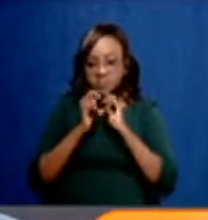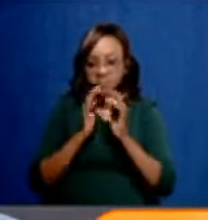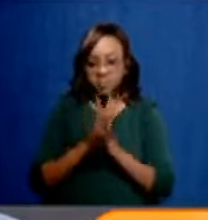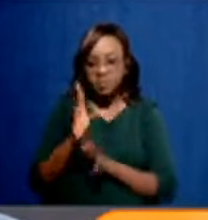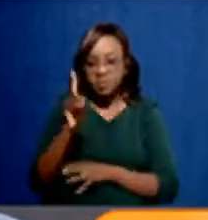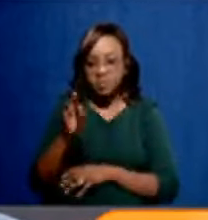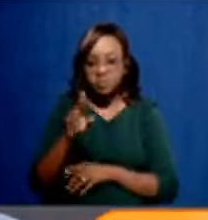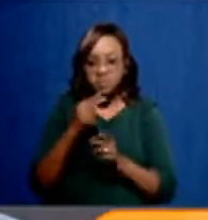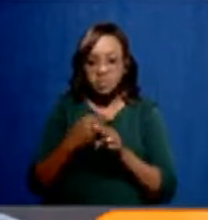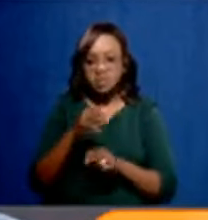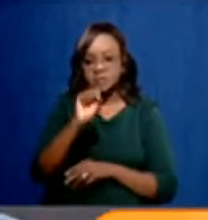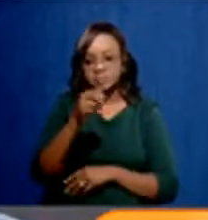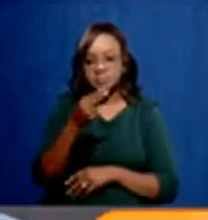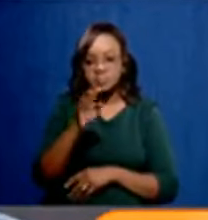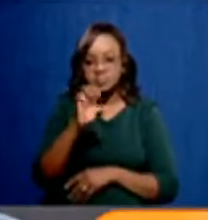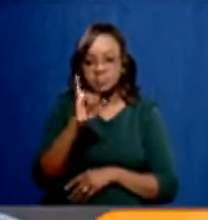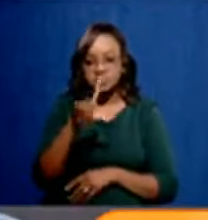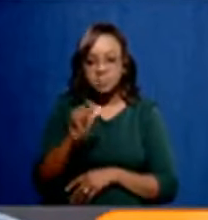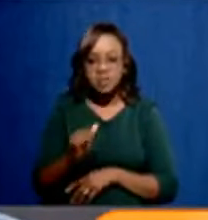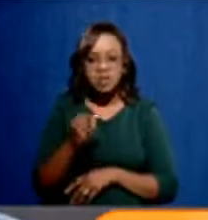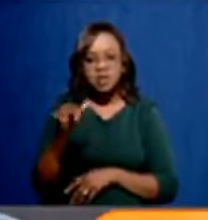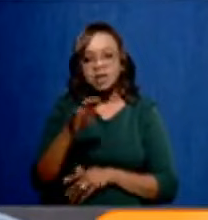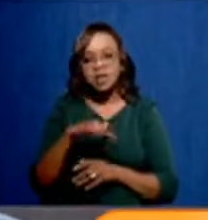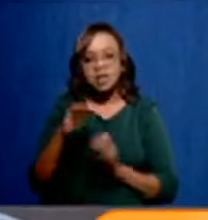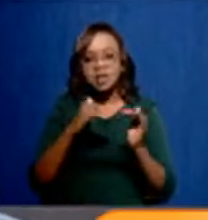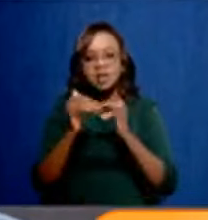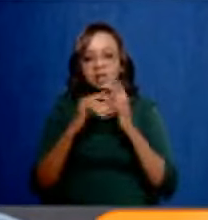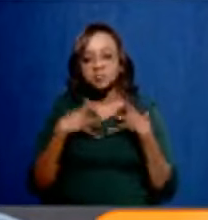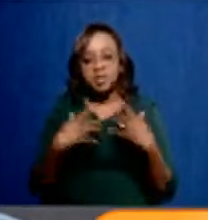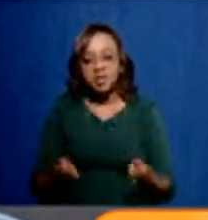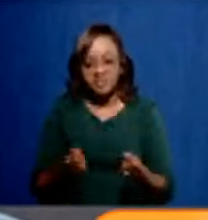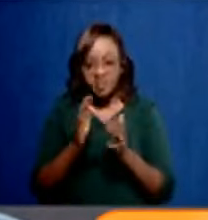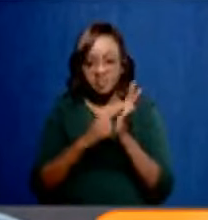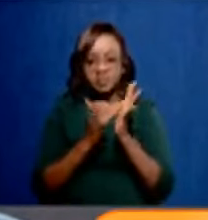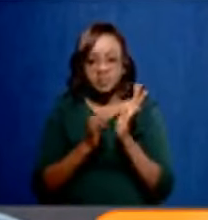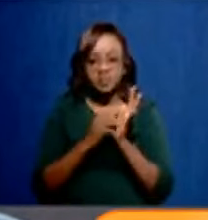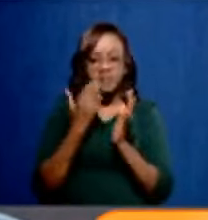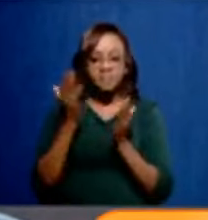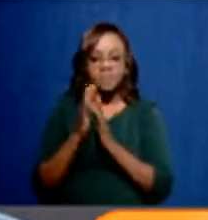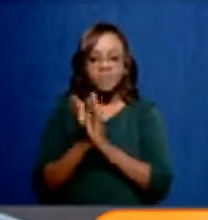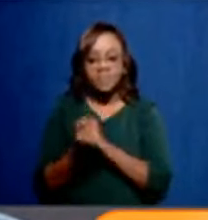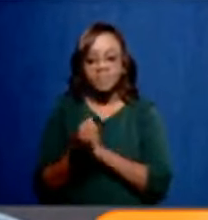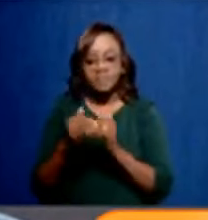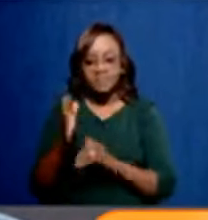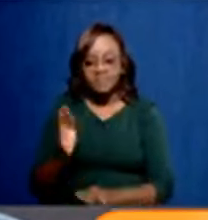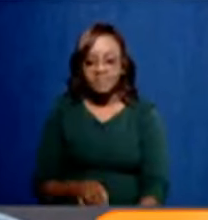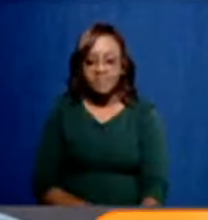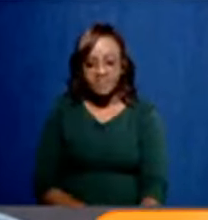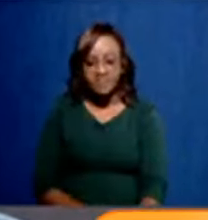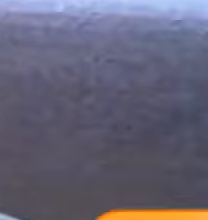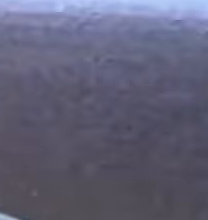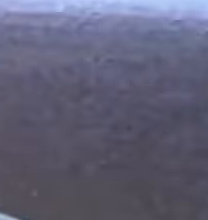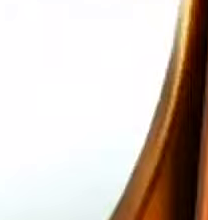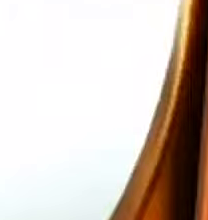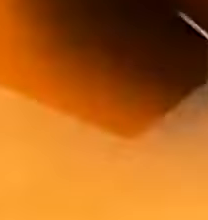Hamadi alizungumza na Daktari Sheila Kipkore wa kituo cha matibabu cha Equity Afia Machakos kwenye makala ya juma hili ya Siha na